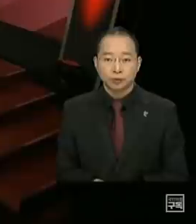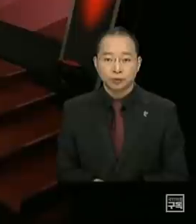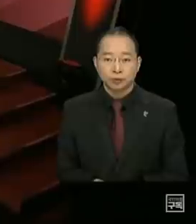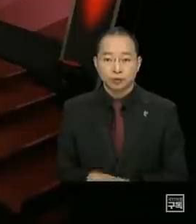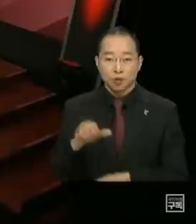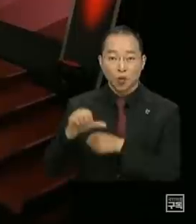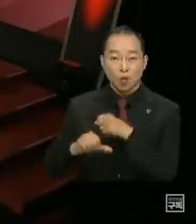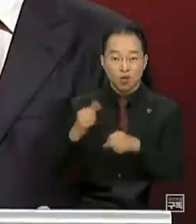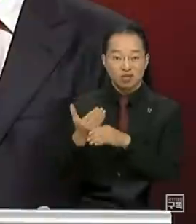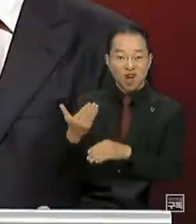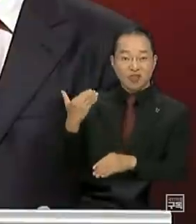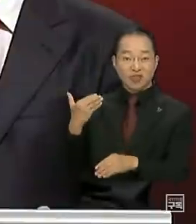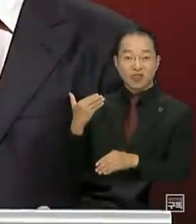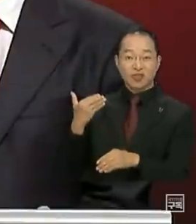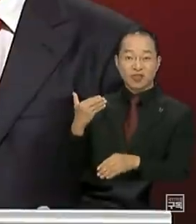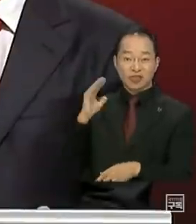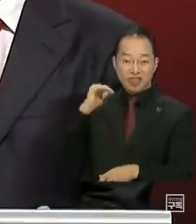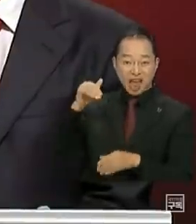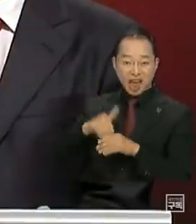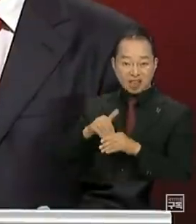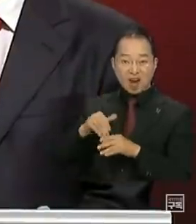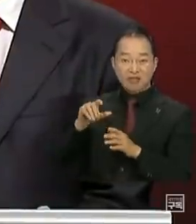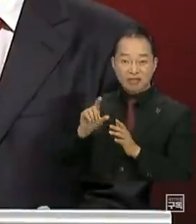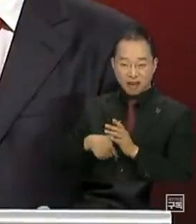5년 전 대선에도 그런 말씀을 드렸는데